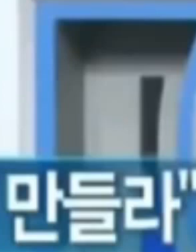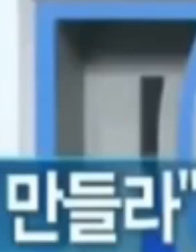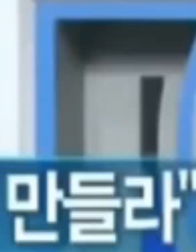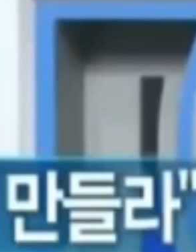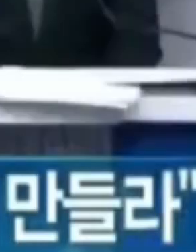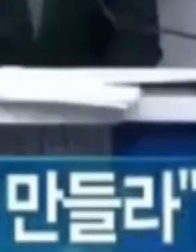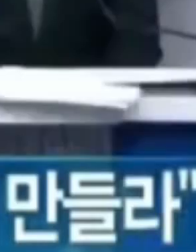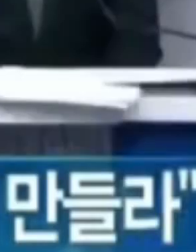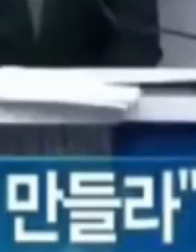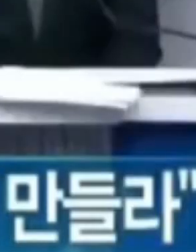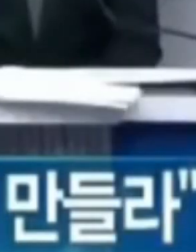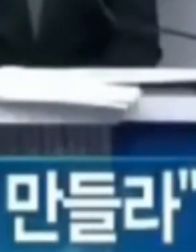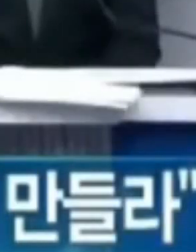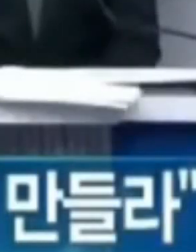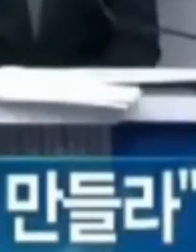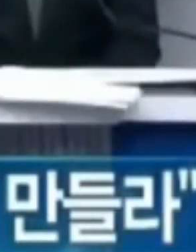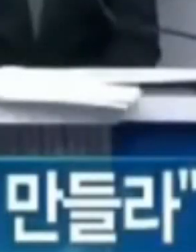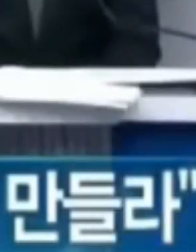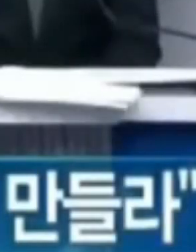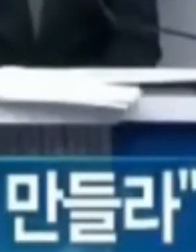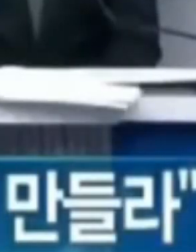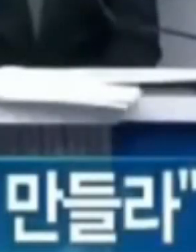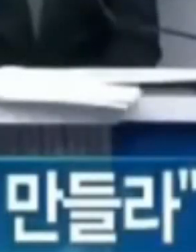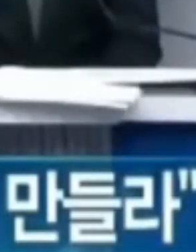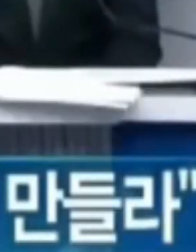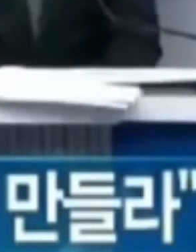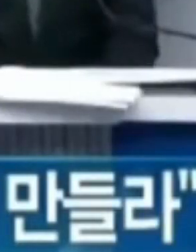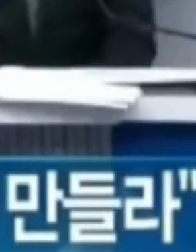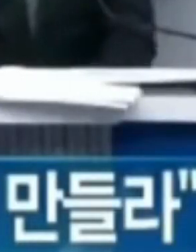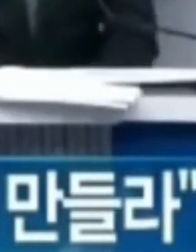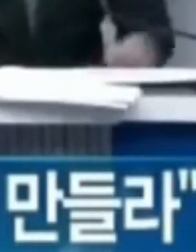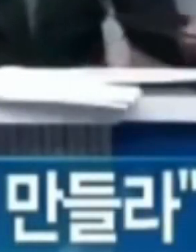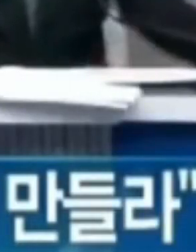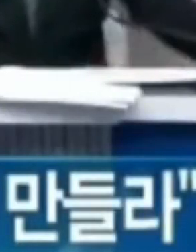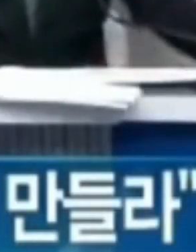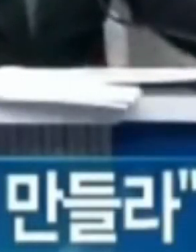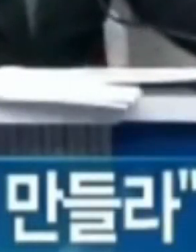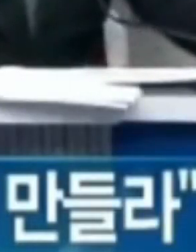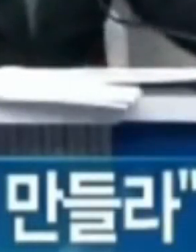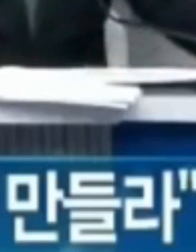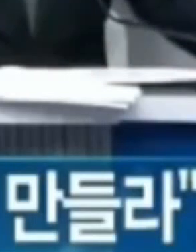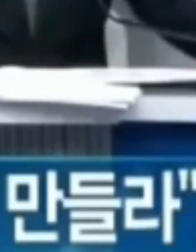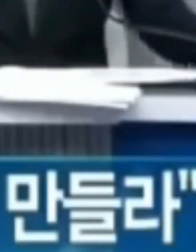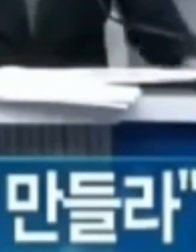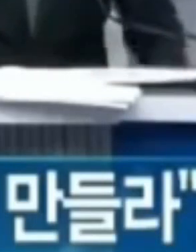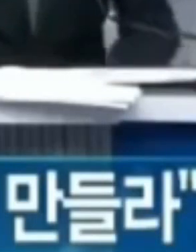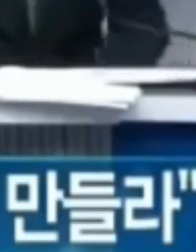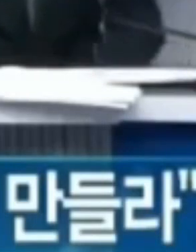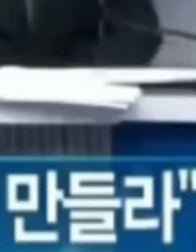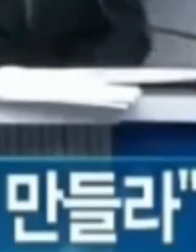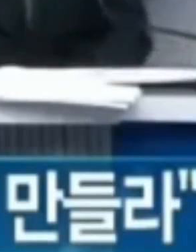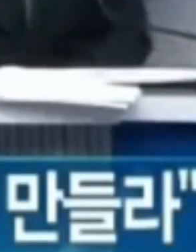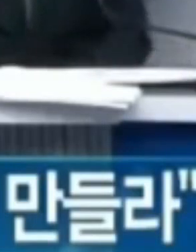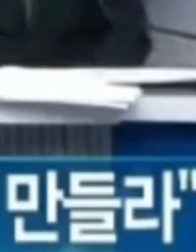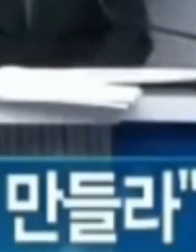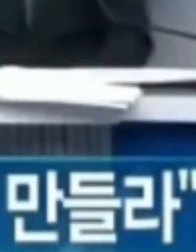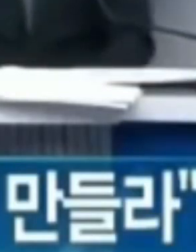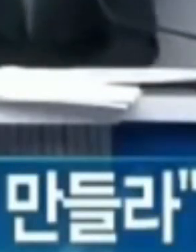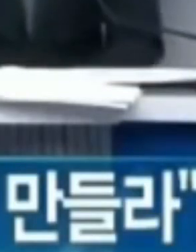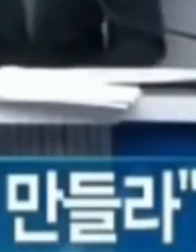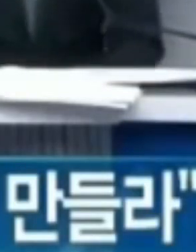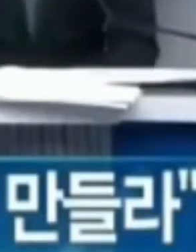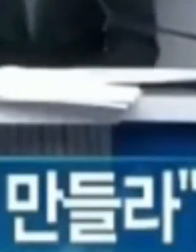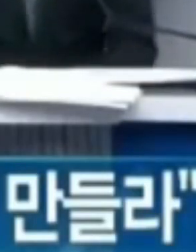지금까지 취재해오고 계속 네. 이렇게 팔로우업하고 있는 북한식의 아, 어떤 행동, 네. 북한식의 네. 어떤 지침 그런 것과 상당히 유사하다.